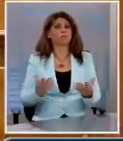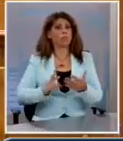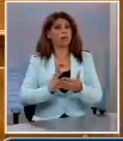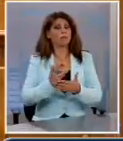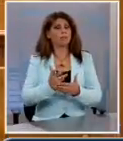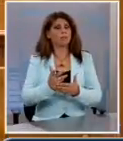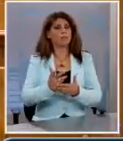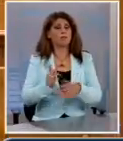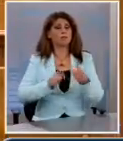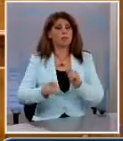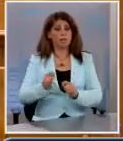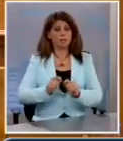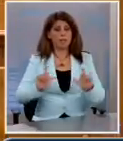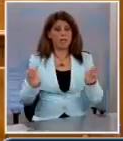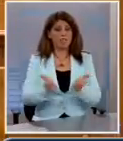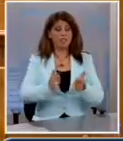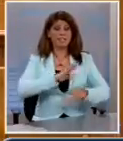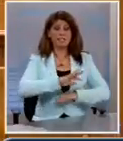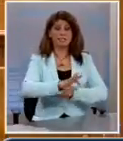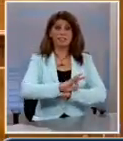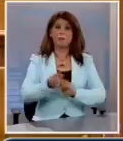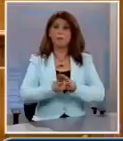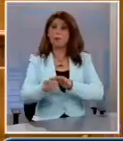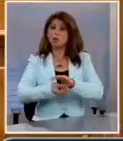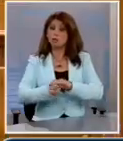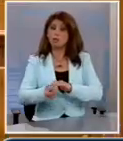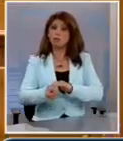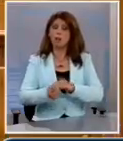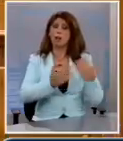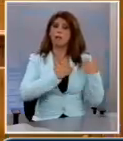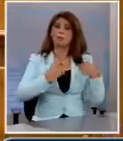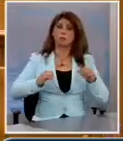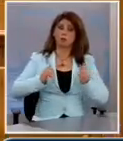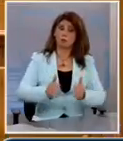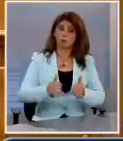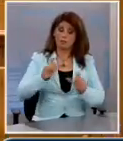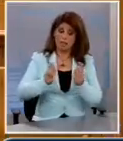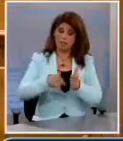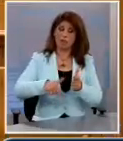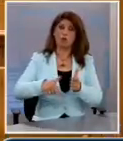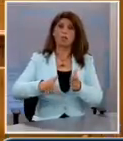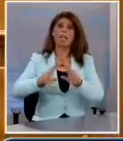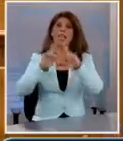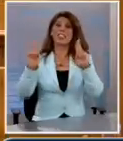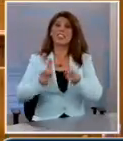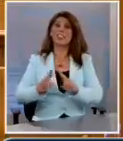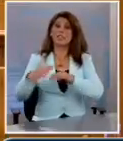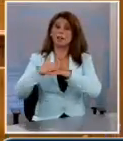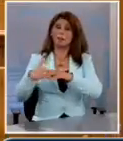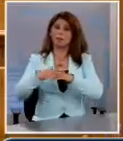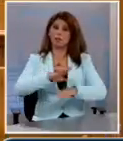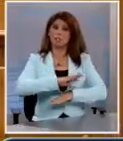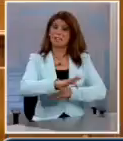εθνικής στρατηγικής για το προσφυγικό, αναλαμβάνοντας πρωτοβουλίες σε εθνικό και σε διεθνές επίπεδο. Μια στρατηγική